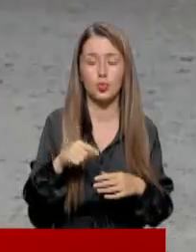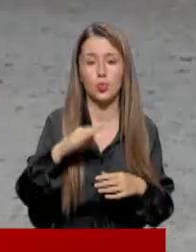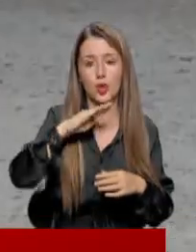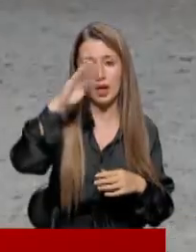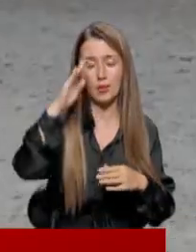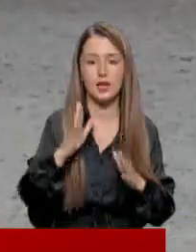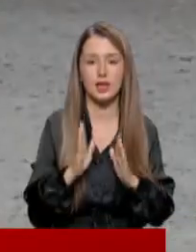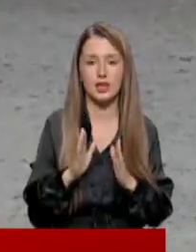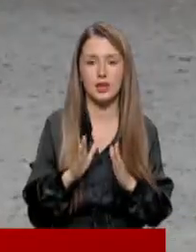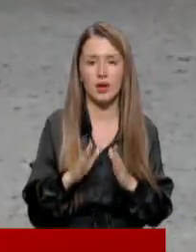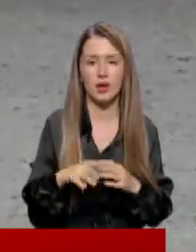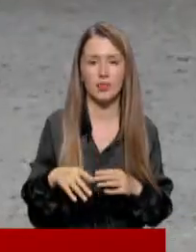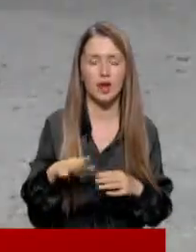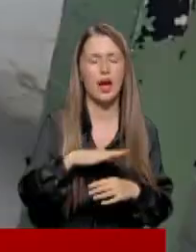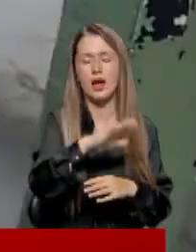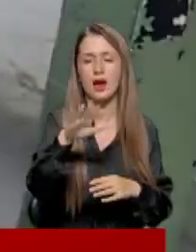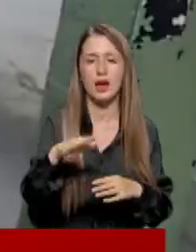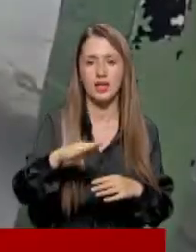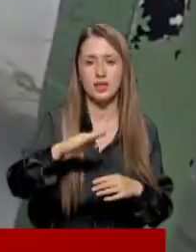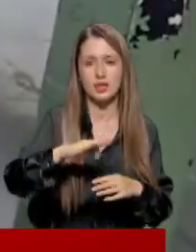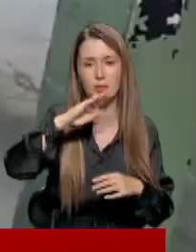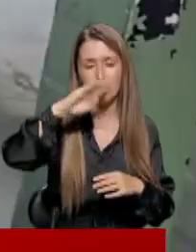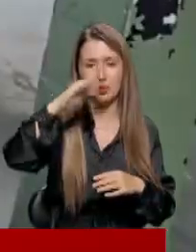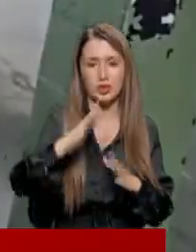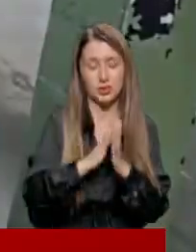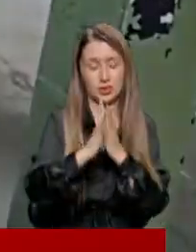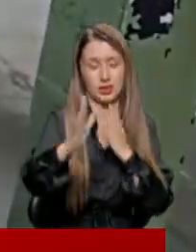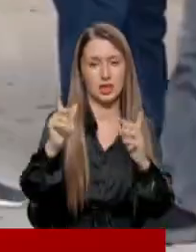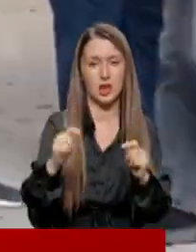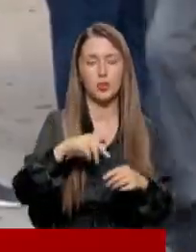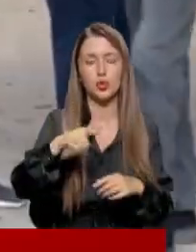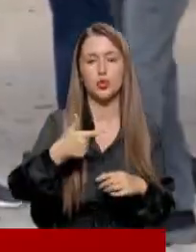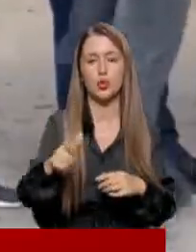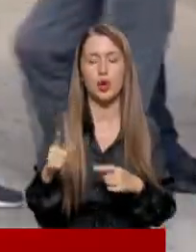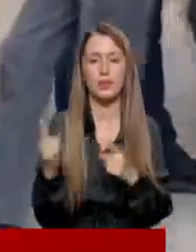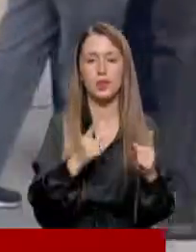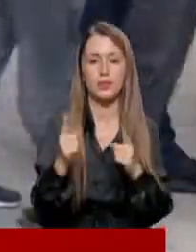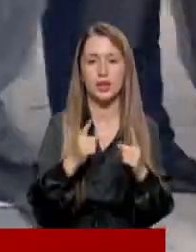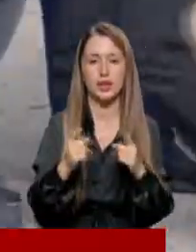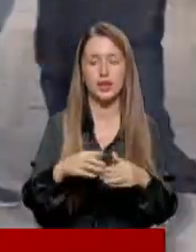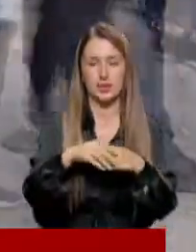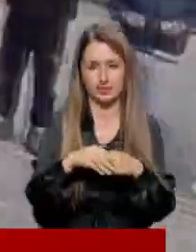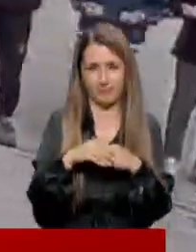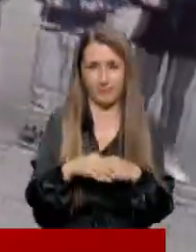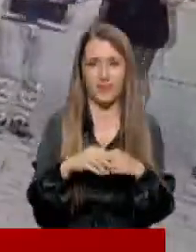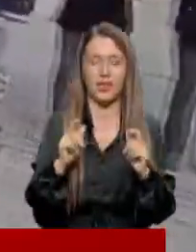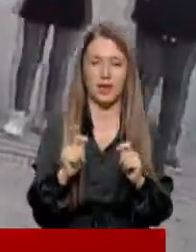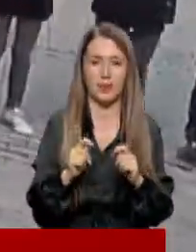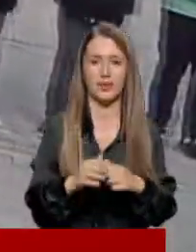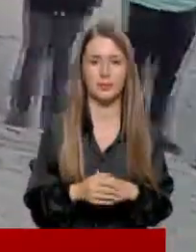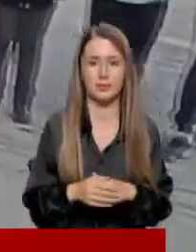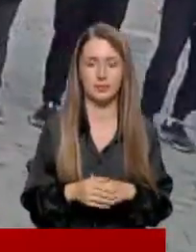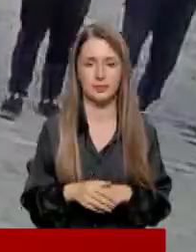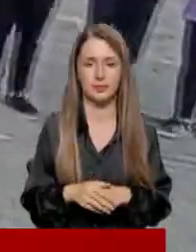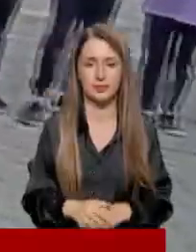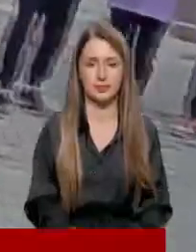da sürdü. Onlarca kişi bayramlaşma zinciri oluşturdu. Bütün köy birbiriyle işte bu geleneksel görüntülerle